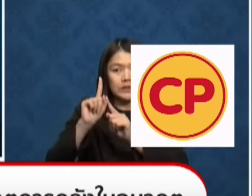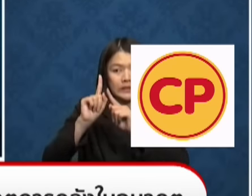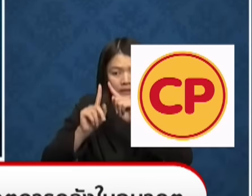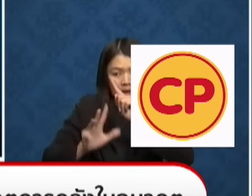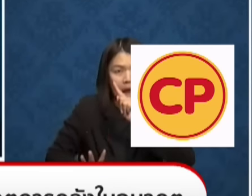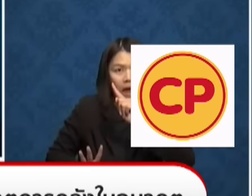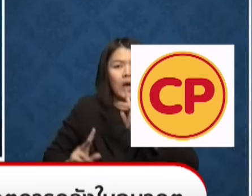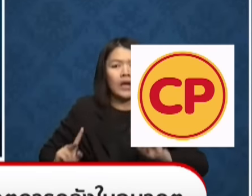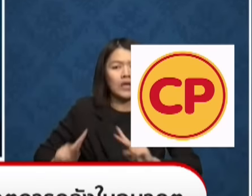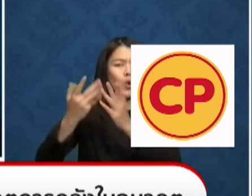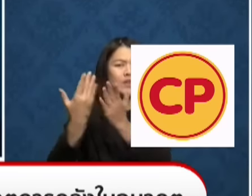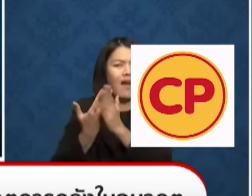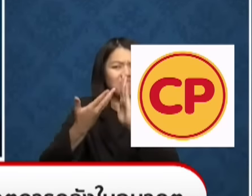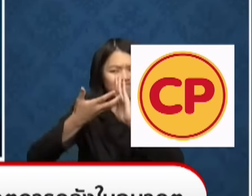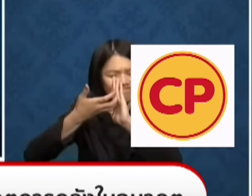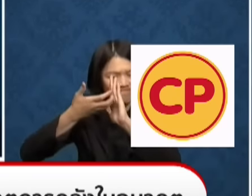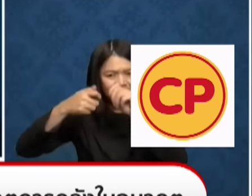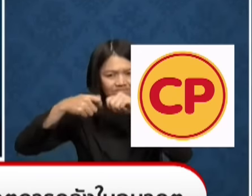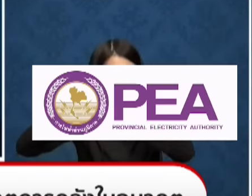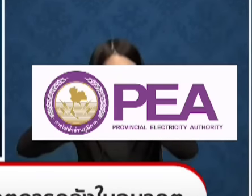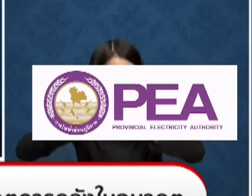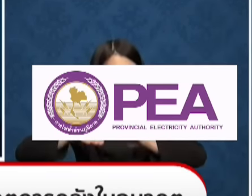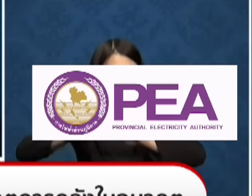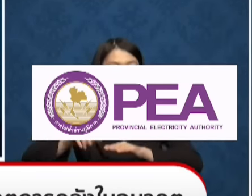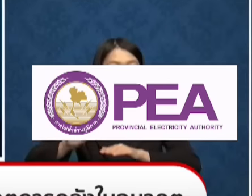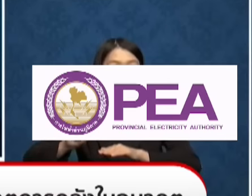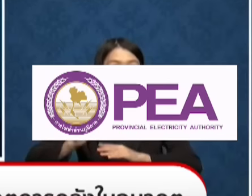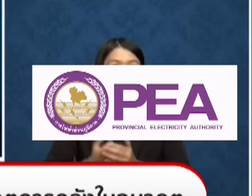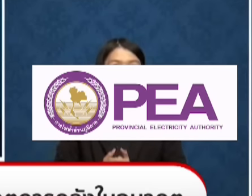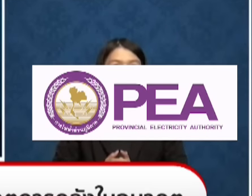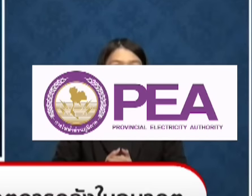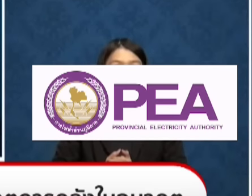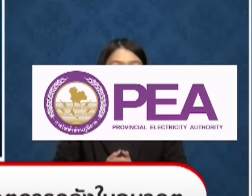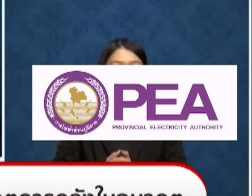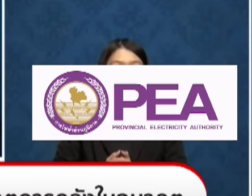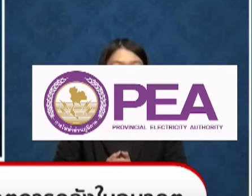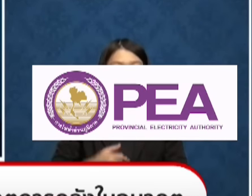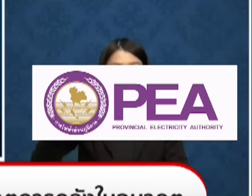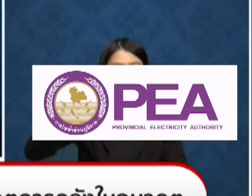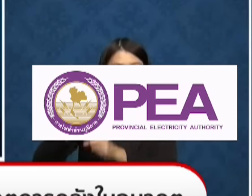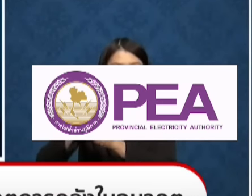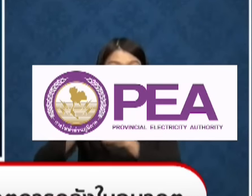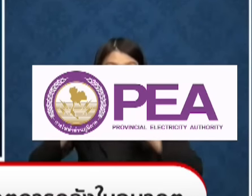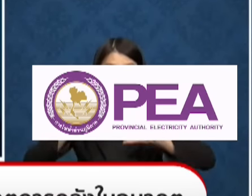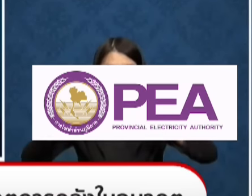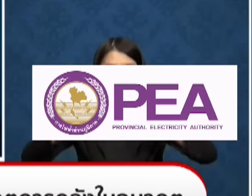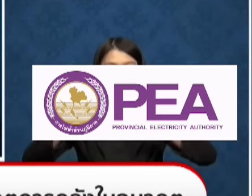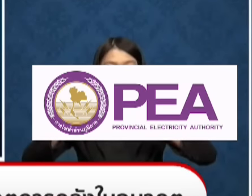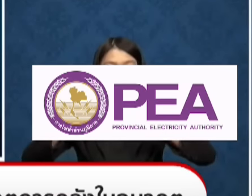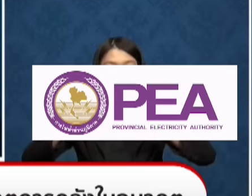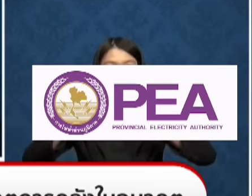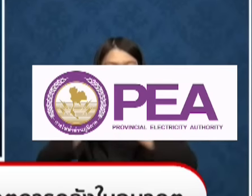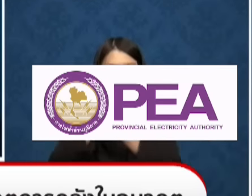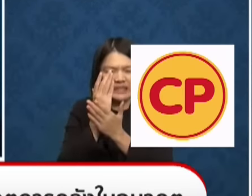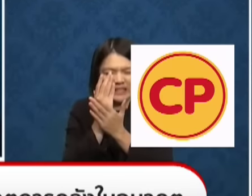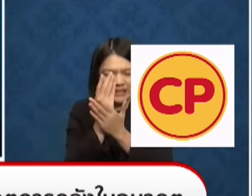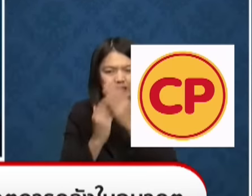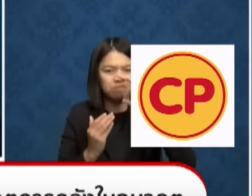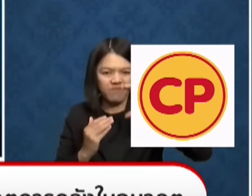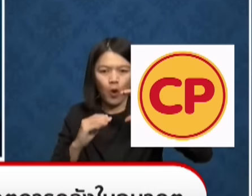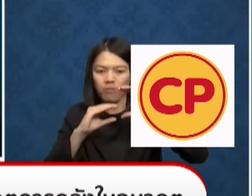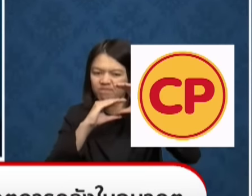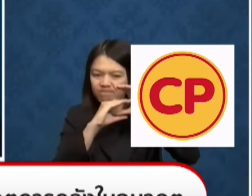การรายได้ไว้เท่านี้เพราะเราคิดว่าเศรษฐกิจจะโต 3.2% แล้วก็จะโตถึง 3.6% แต่ว่าเหตุการ